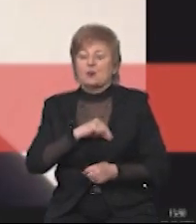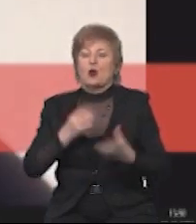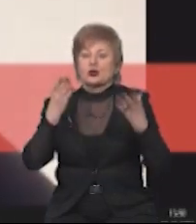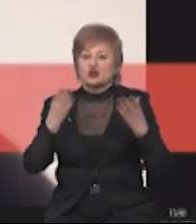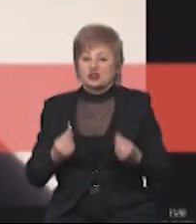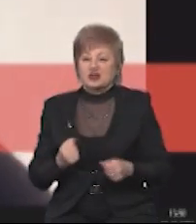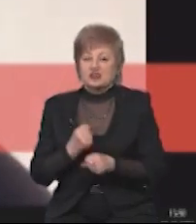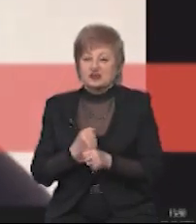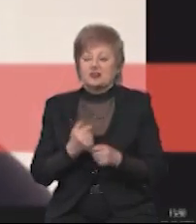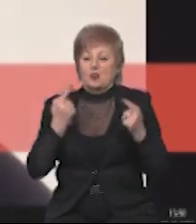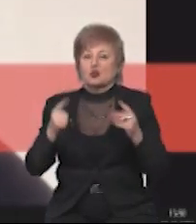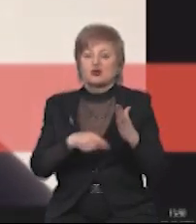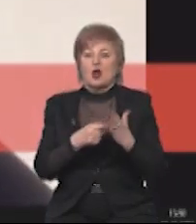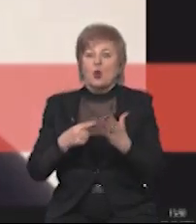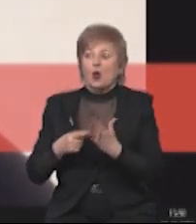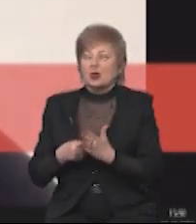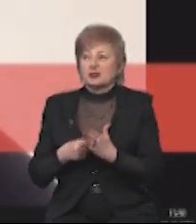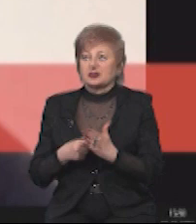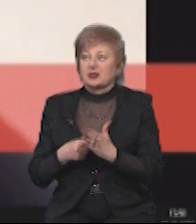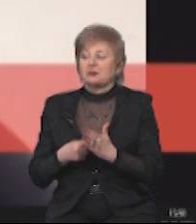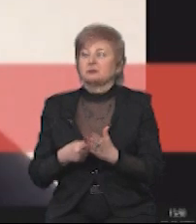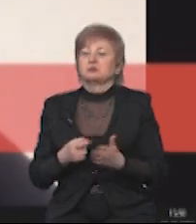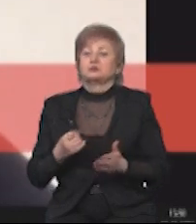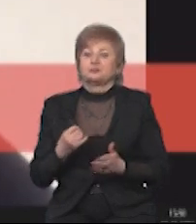в городах. При жестких